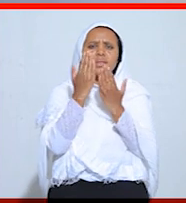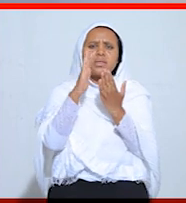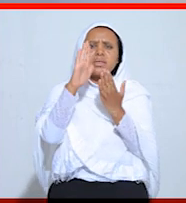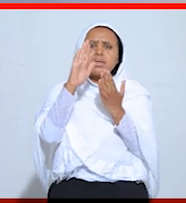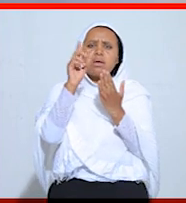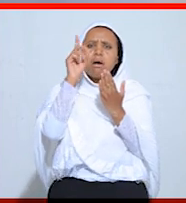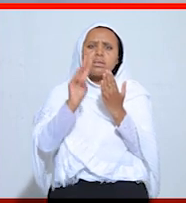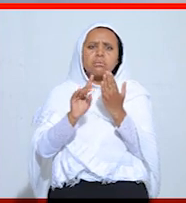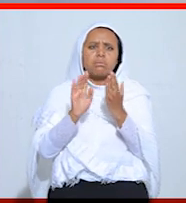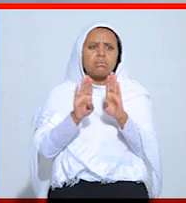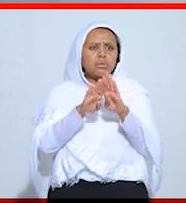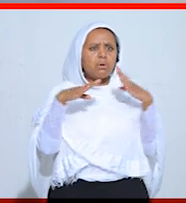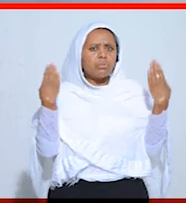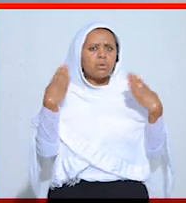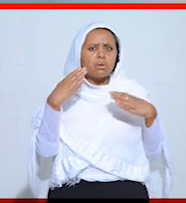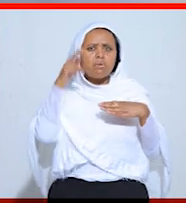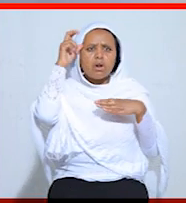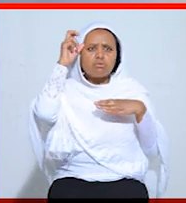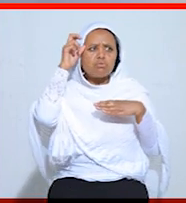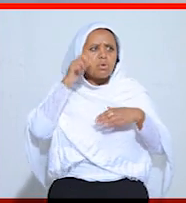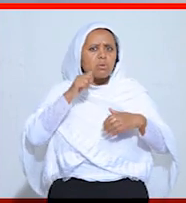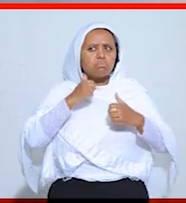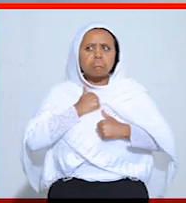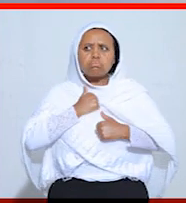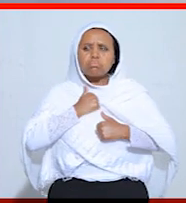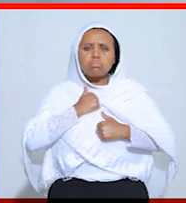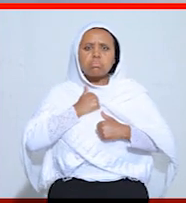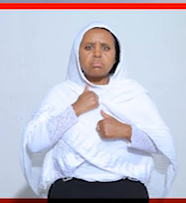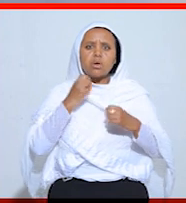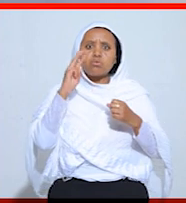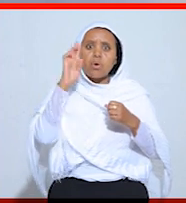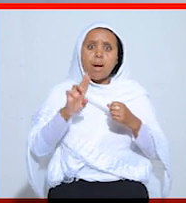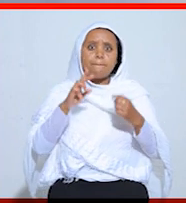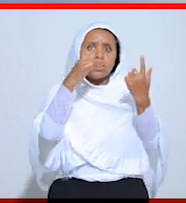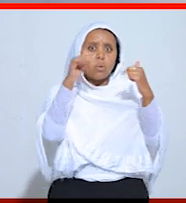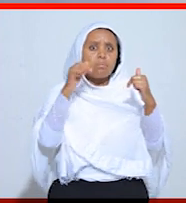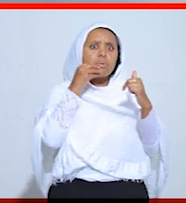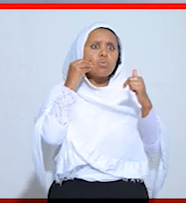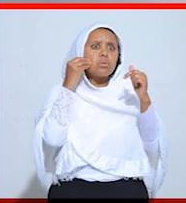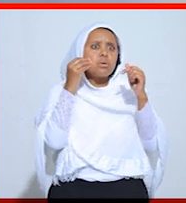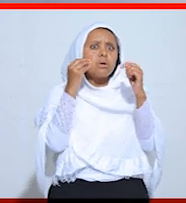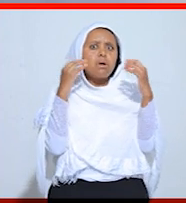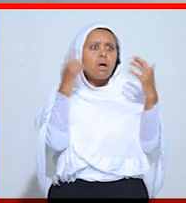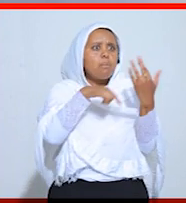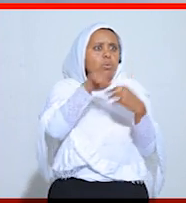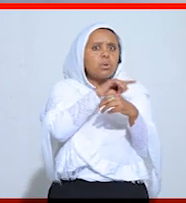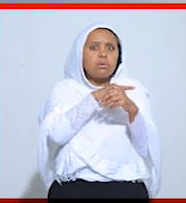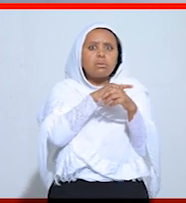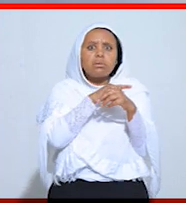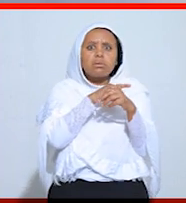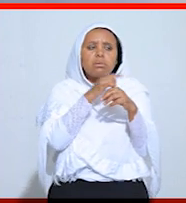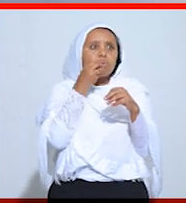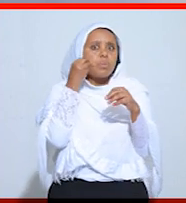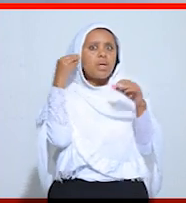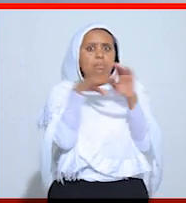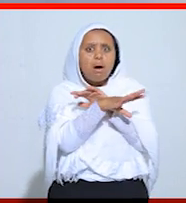ገያዝ በር ሲከፍት ፍረሰኞችና ሰረገሎች ከሶርያ መጥተው ከበውታል ቤቱን። ወደ ጌታ ወደ ኤልሳ ገባ።